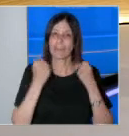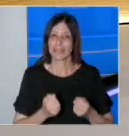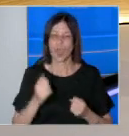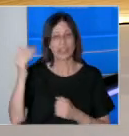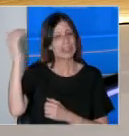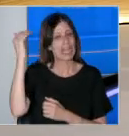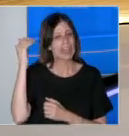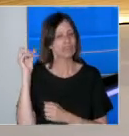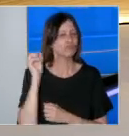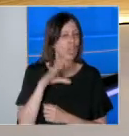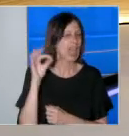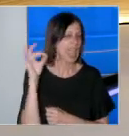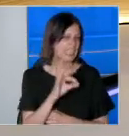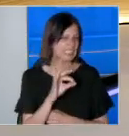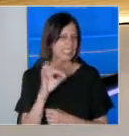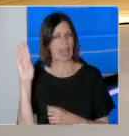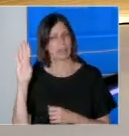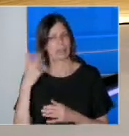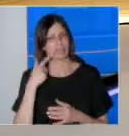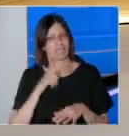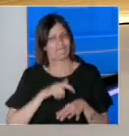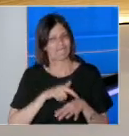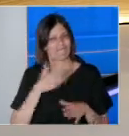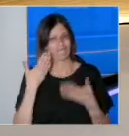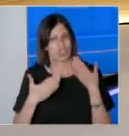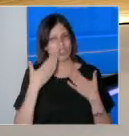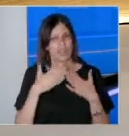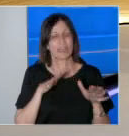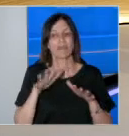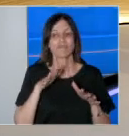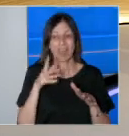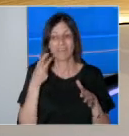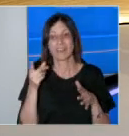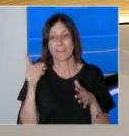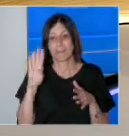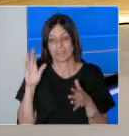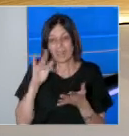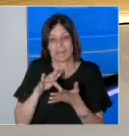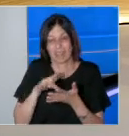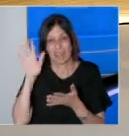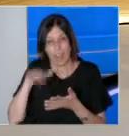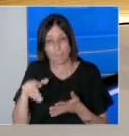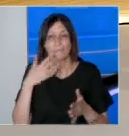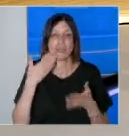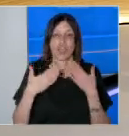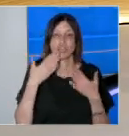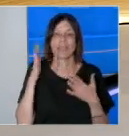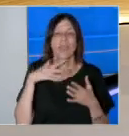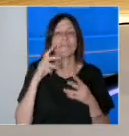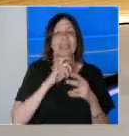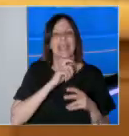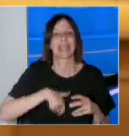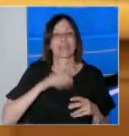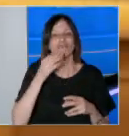שלח היום הקיצה לנתניהו בישיבת הממשלה, בנוכחותו של נתניהו. הישיבה הזו נערכה בעיריית ירושלים. בואו